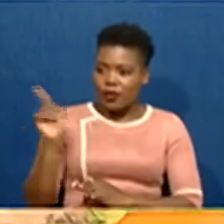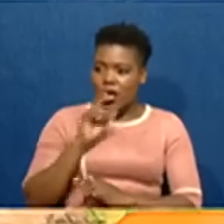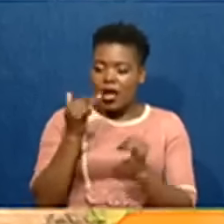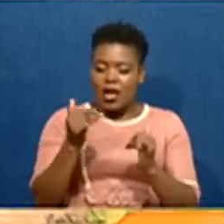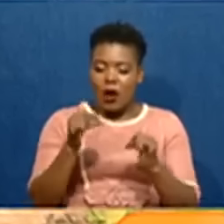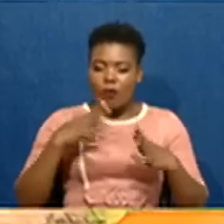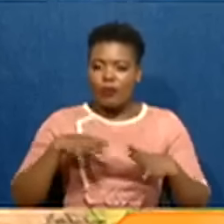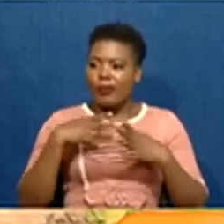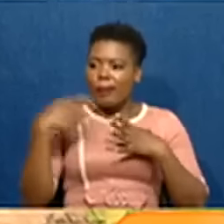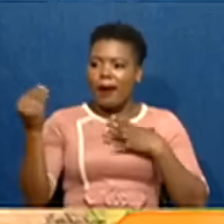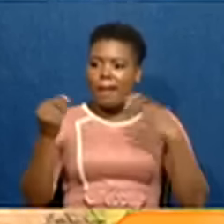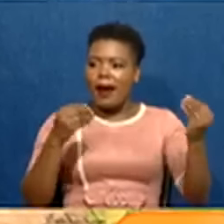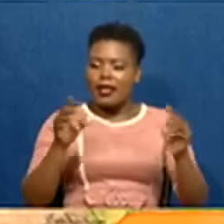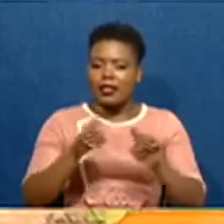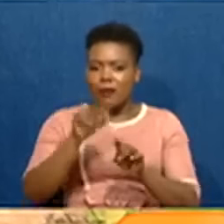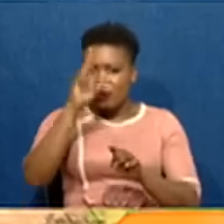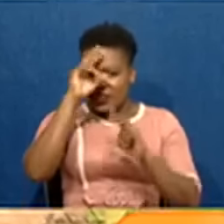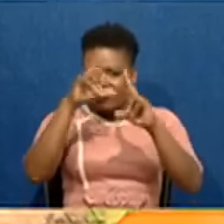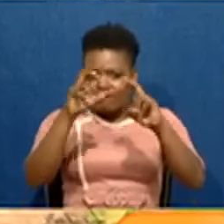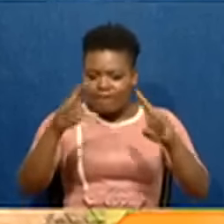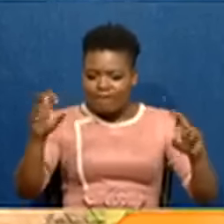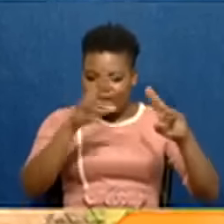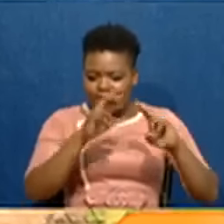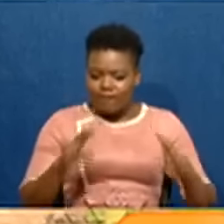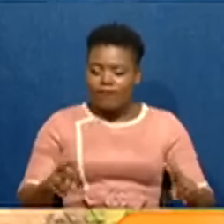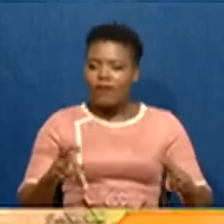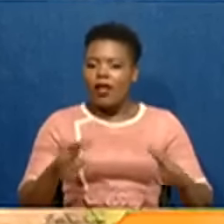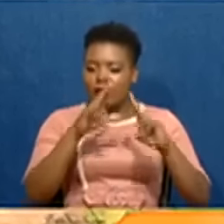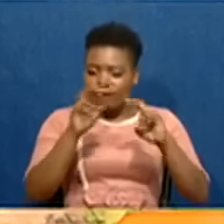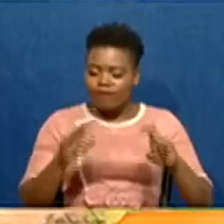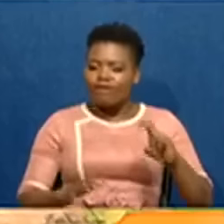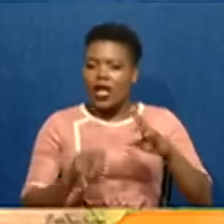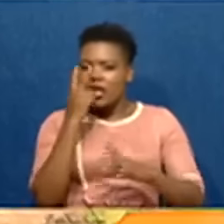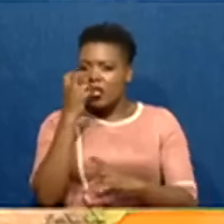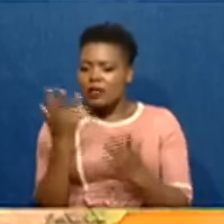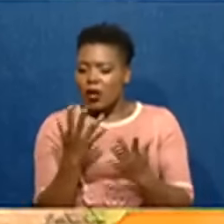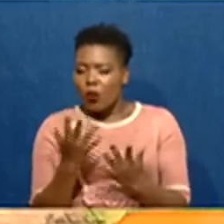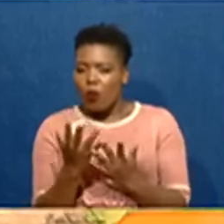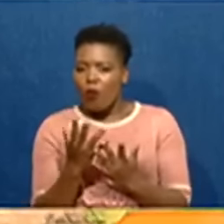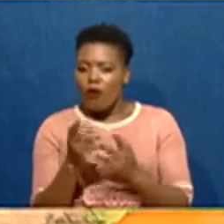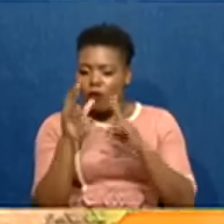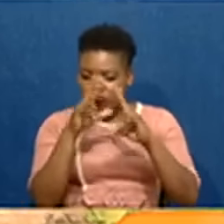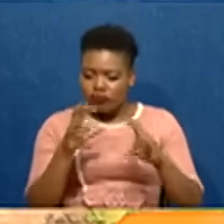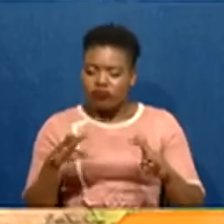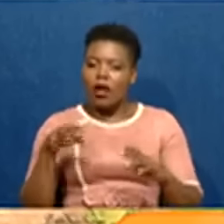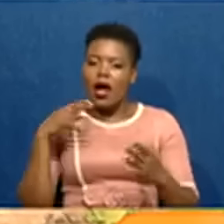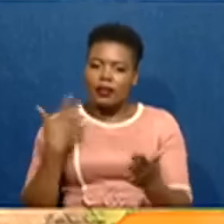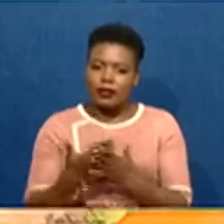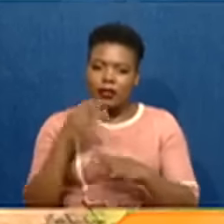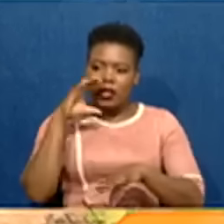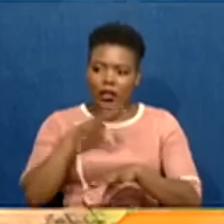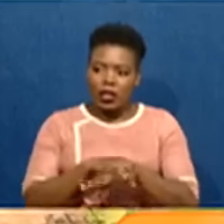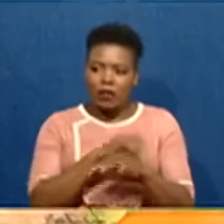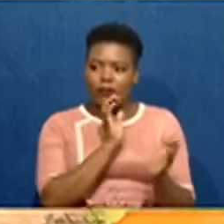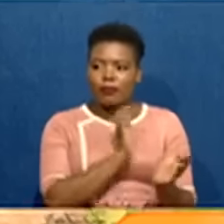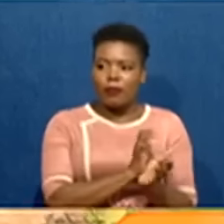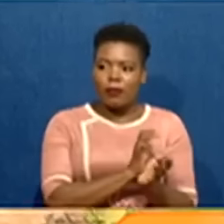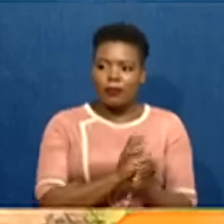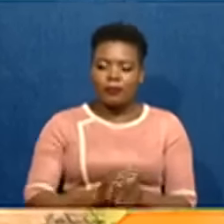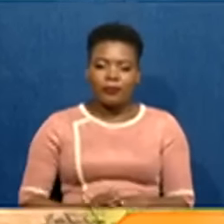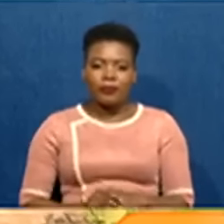mahame na maafisa wa usalama wanasema kwamba wako mbioni kumsaka mshukiwa mkuu. Crispin